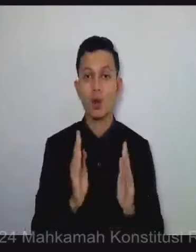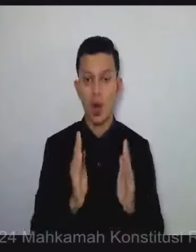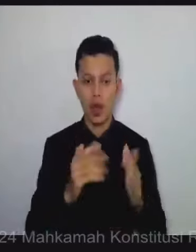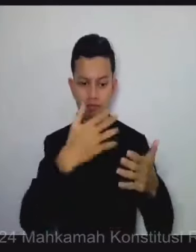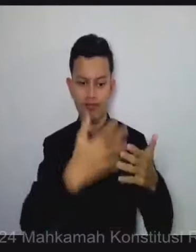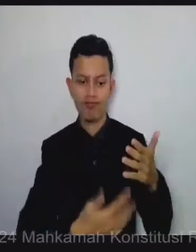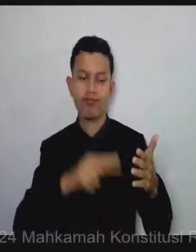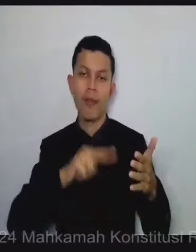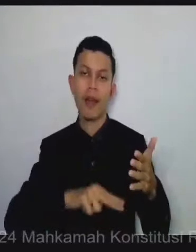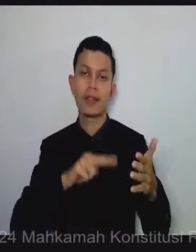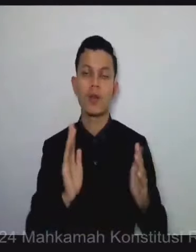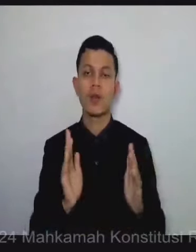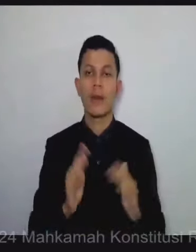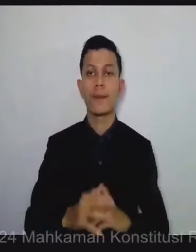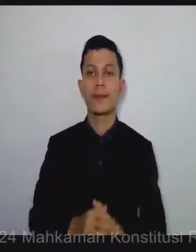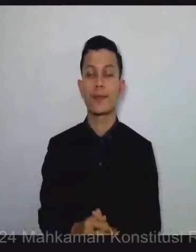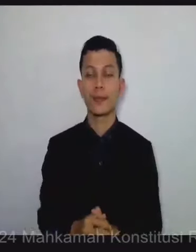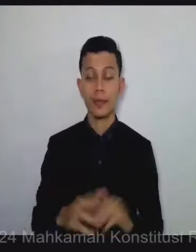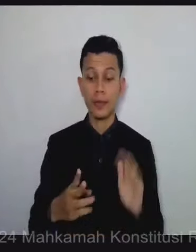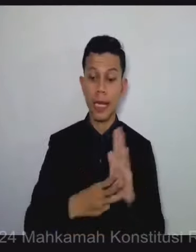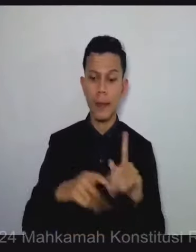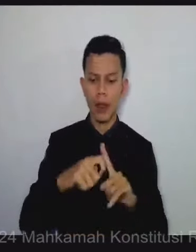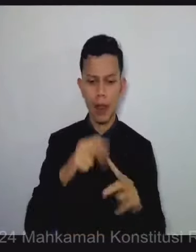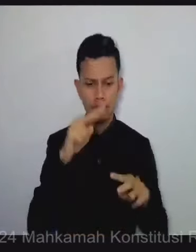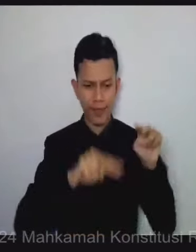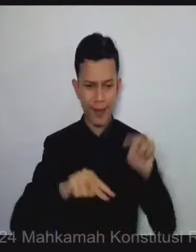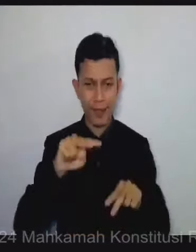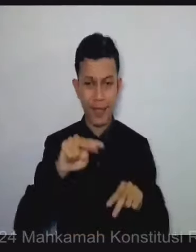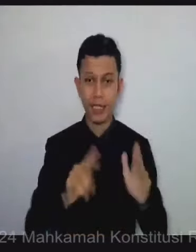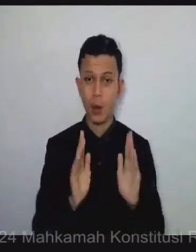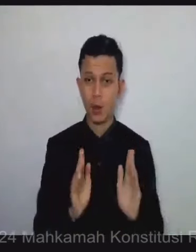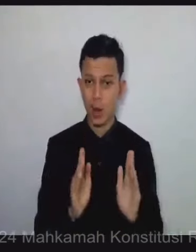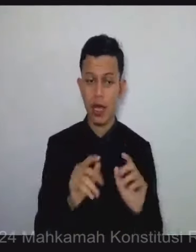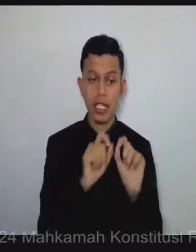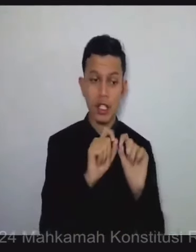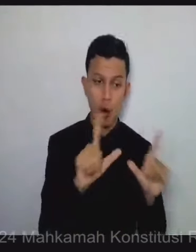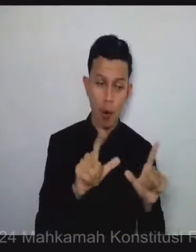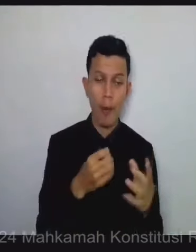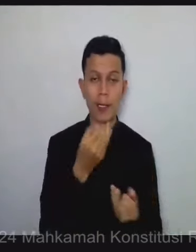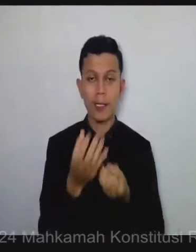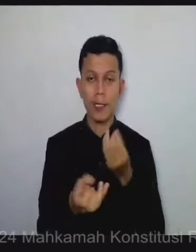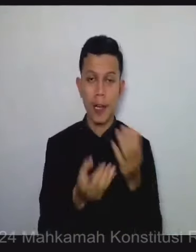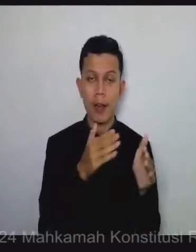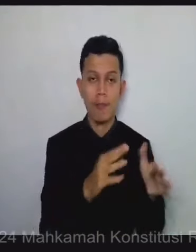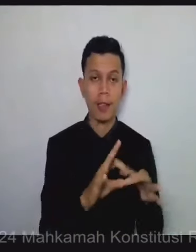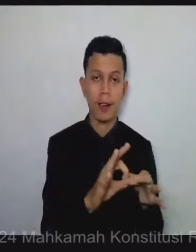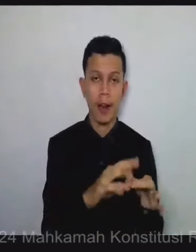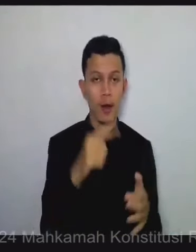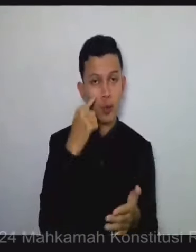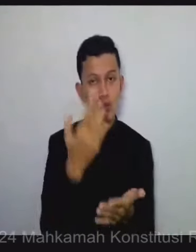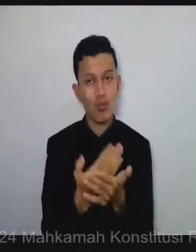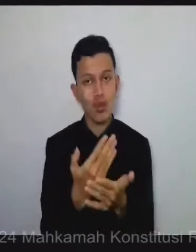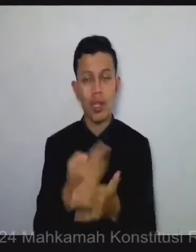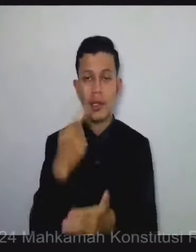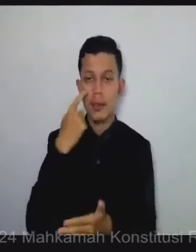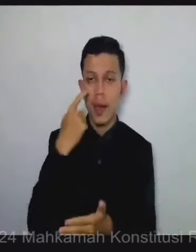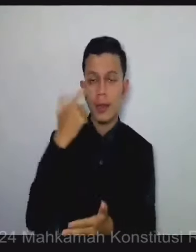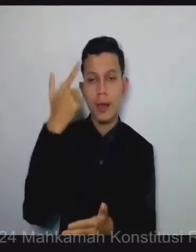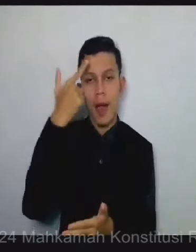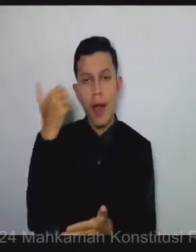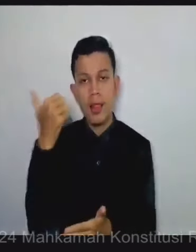diucapkan bahwa selah mahkamah memeriksa dengan sesama dari pemohon jawaban termohon keterang an pihak terkait bukti-bukti dan saksi dan ahli keterangan bawasu besar